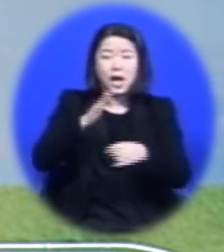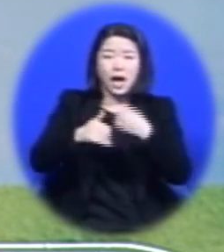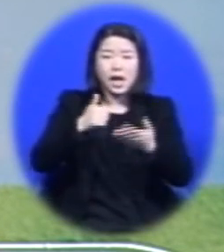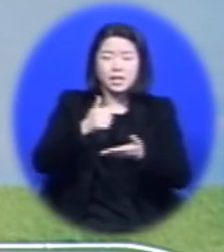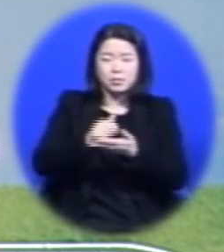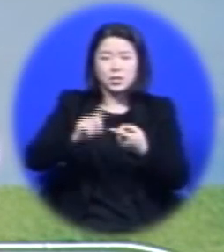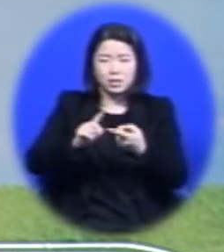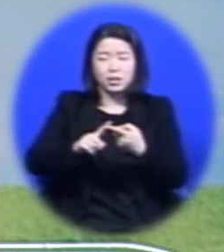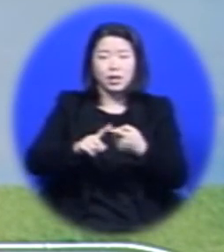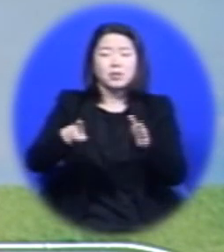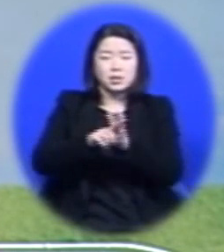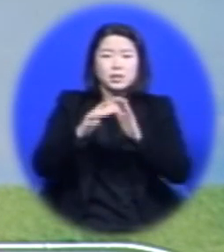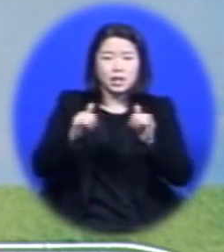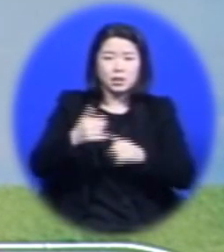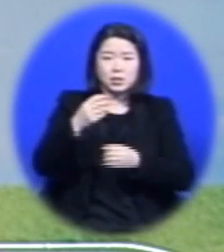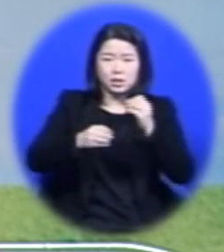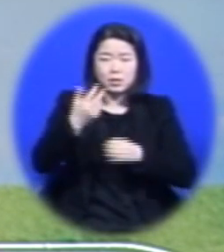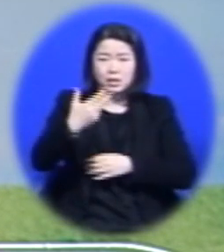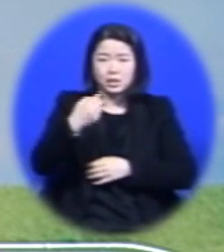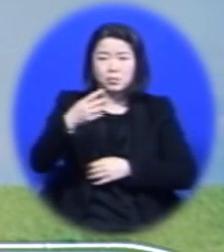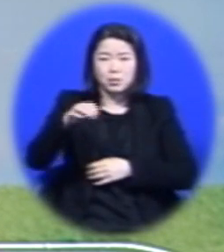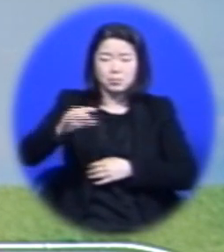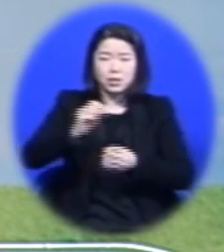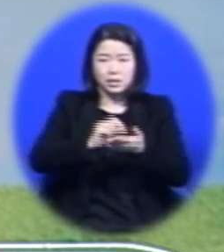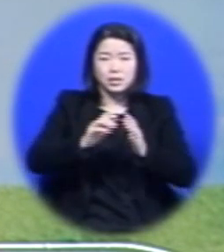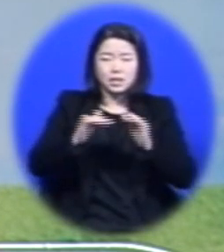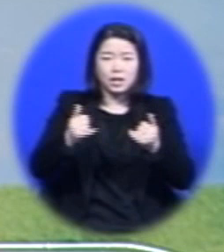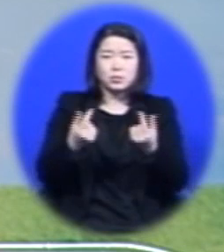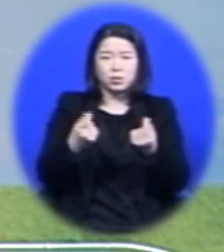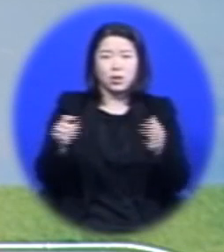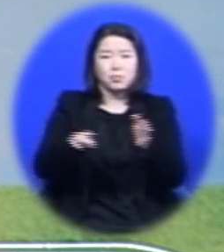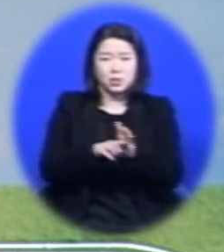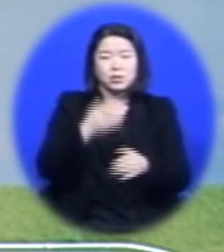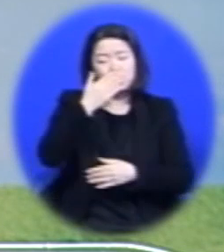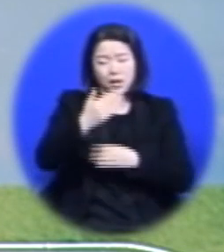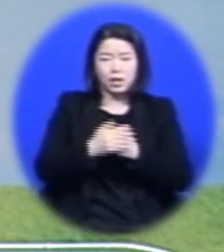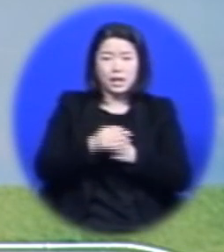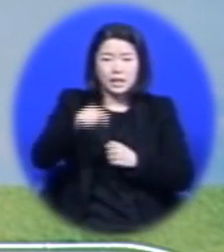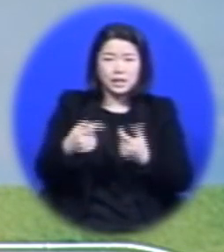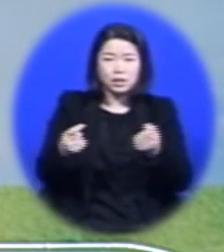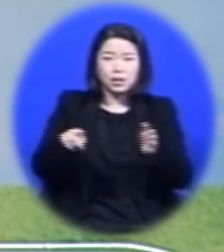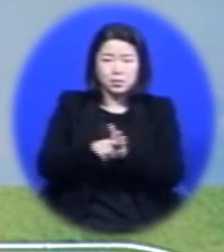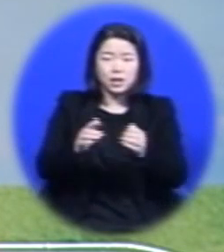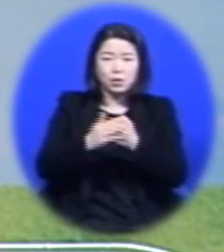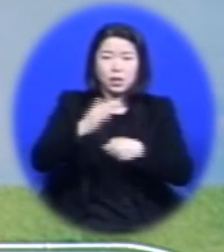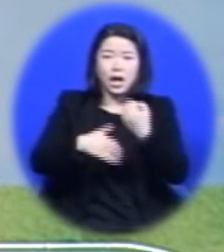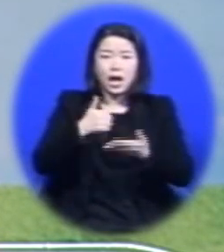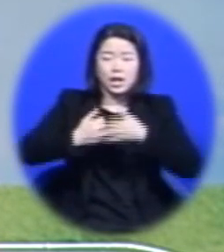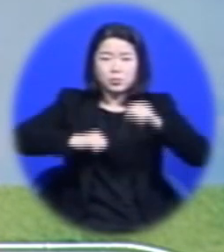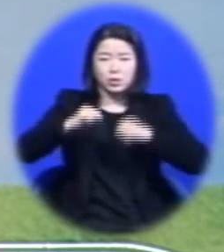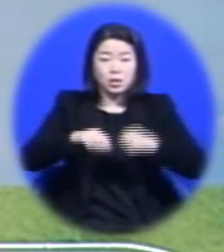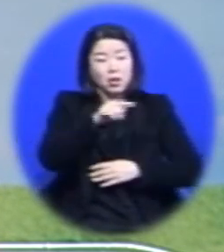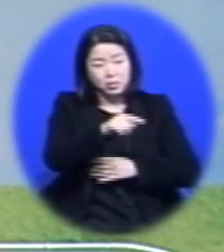분은 시편 71 편 기자처럼 그렇게 입니다요 그리고 이렇게 믿으니까 하나님의 역사가 그에게